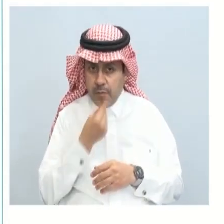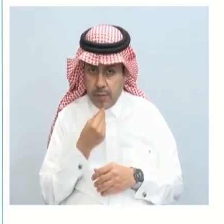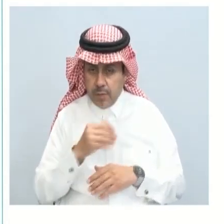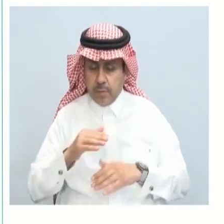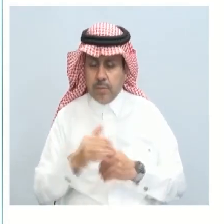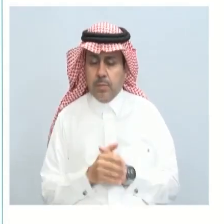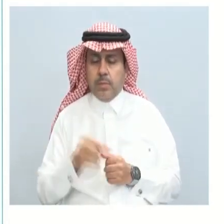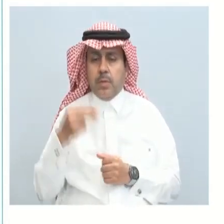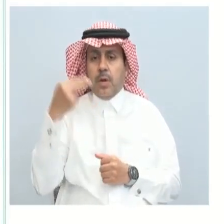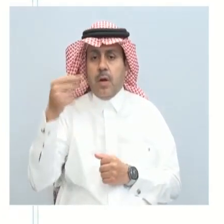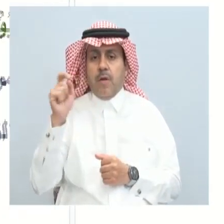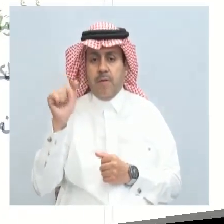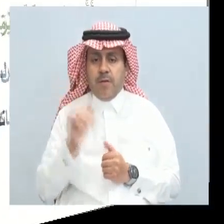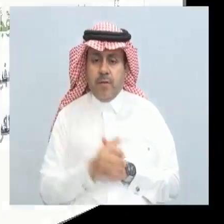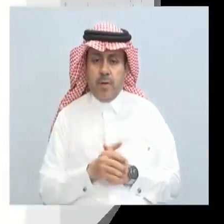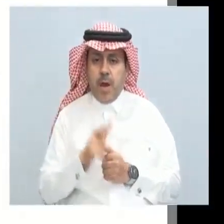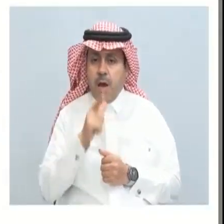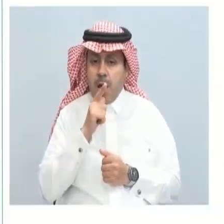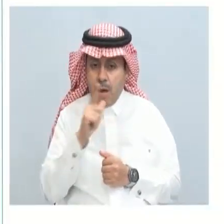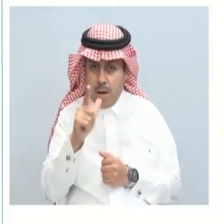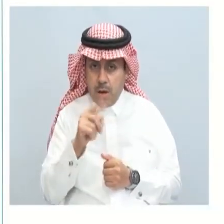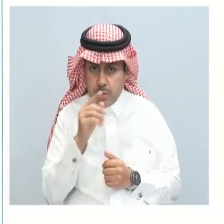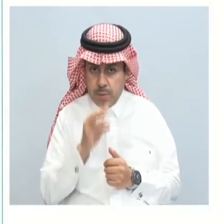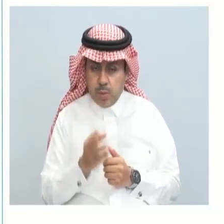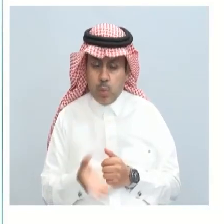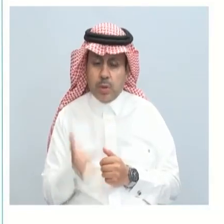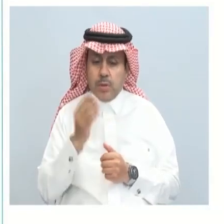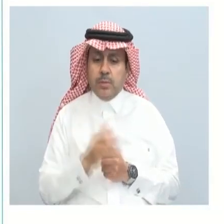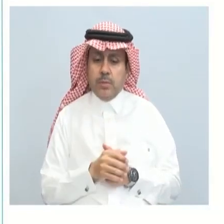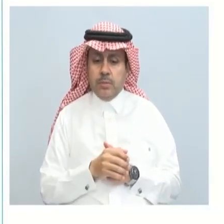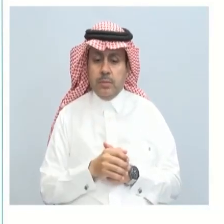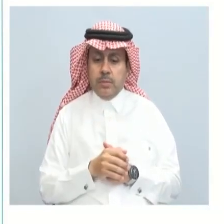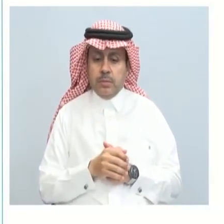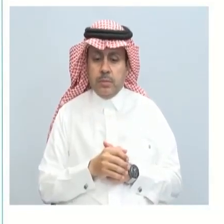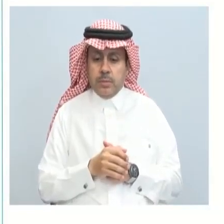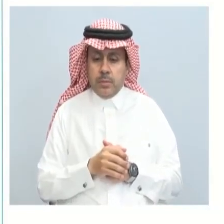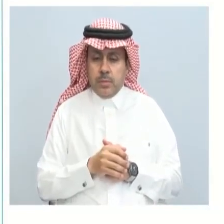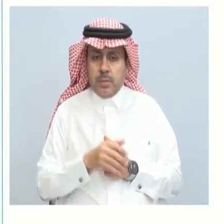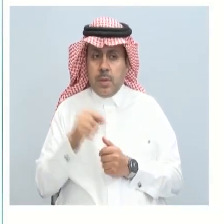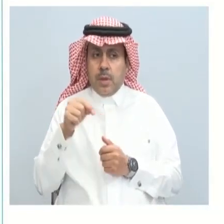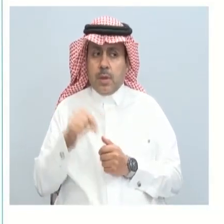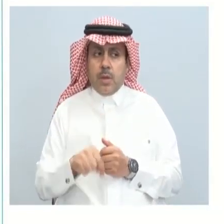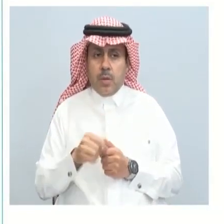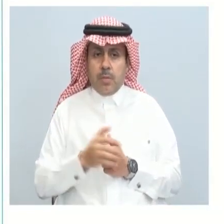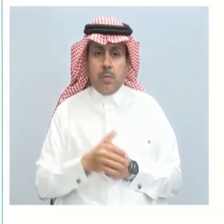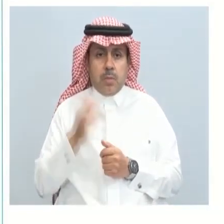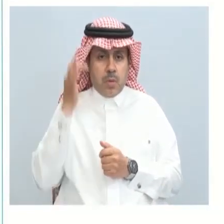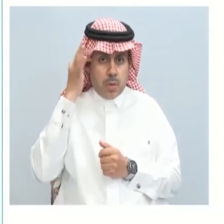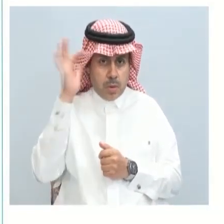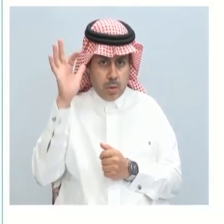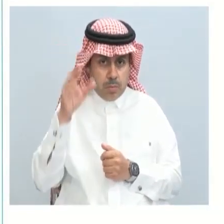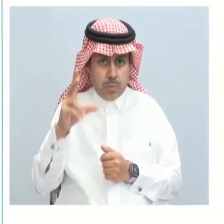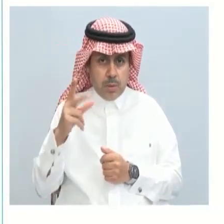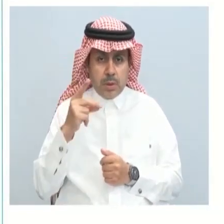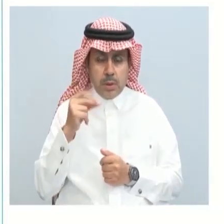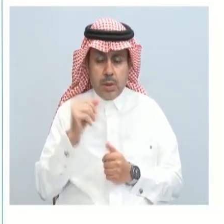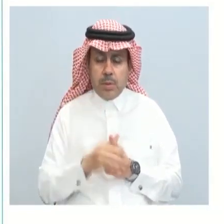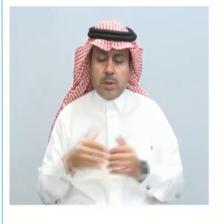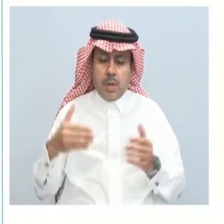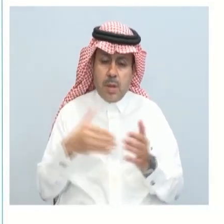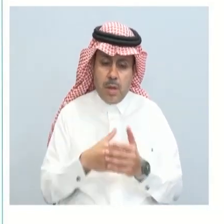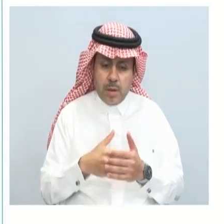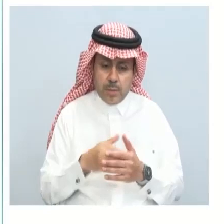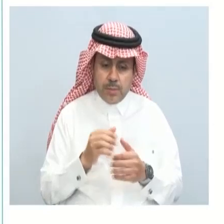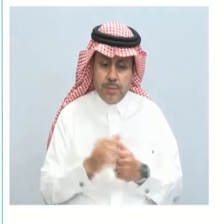وذلك لقول الله سبحانه وتعالى في هذه الايه الكريمه اليوم احل لكم الطيبات الى ان قال